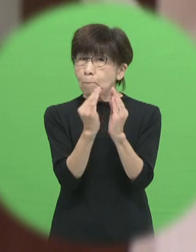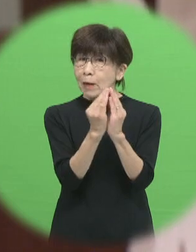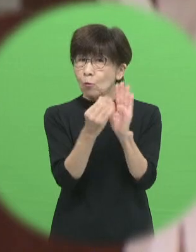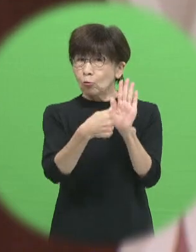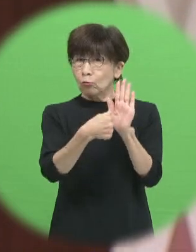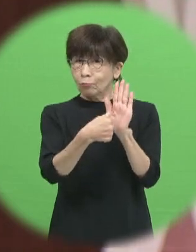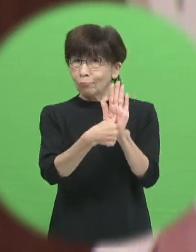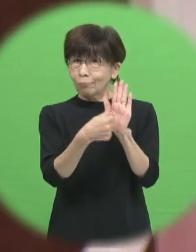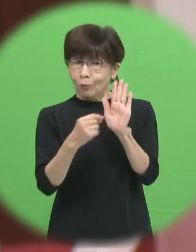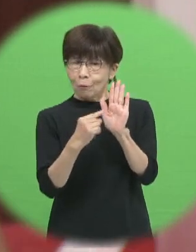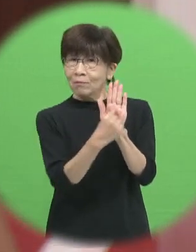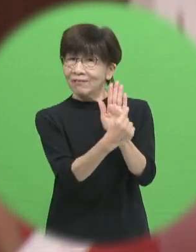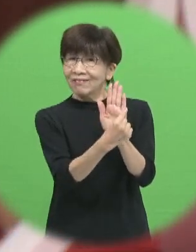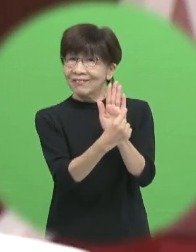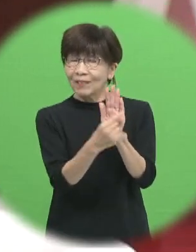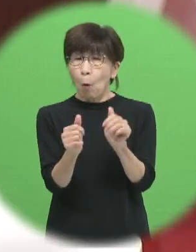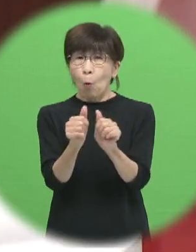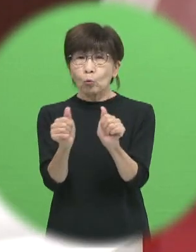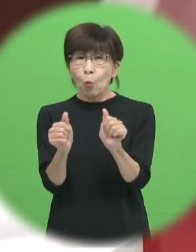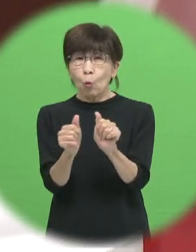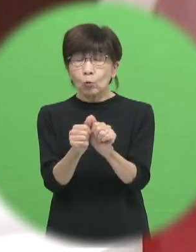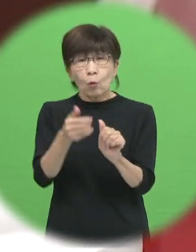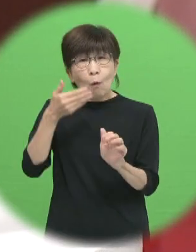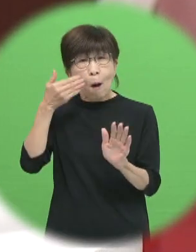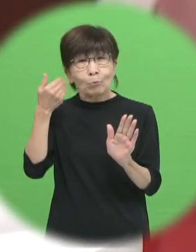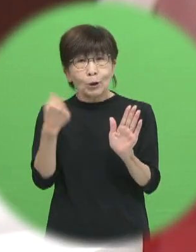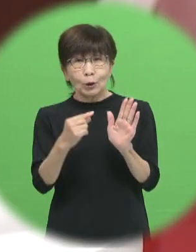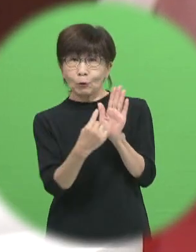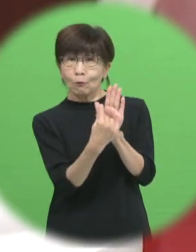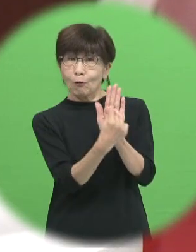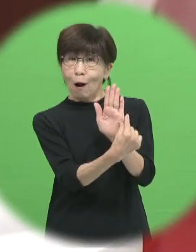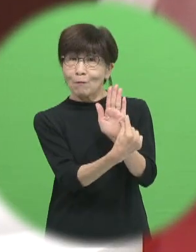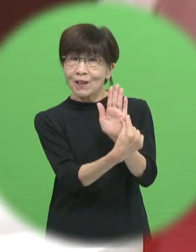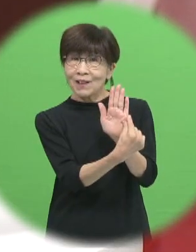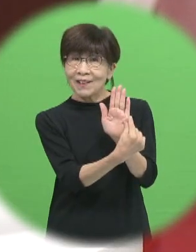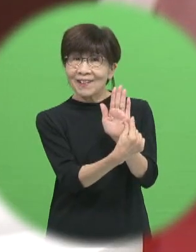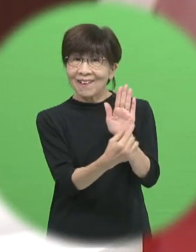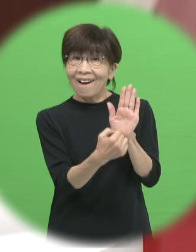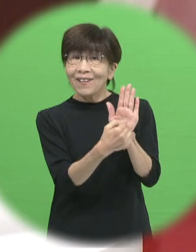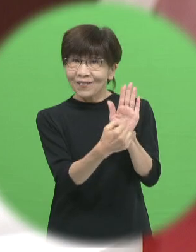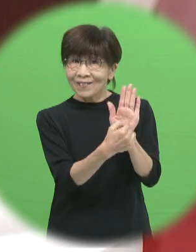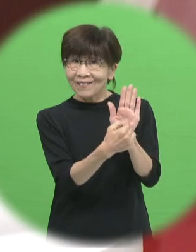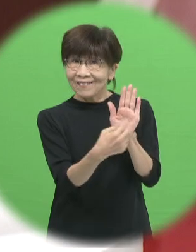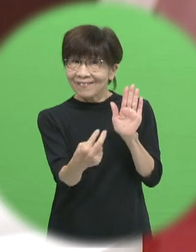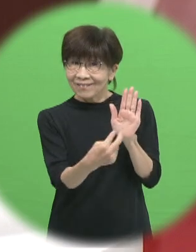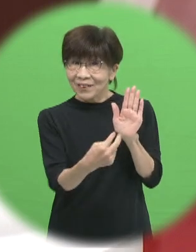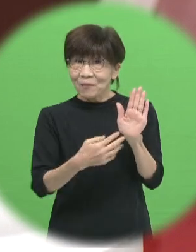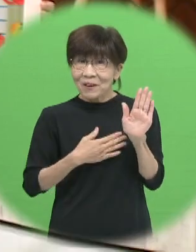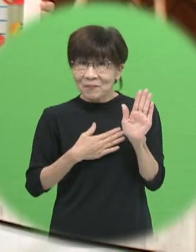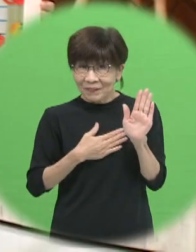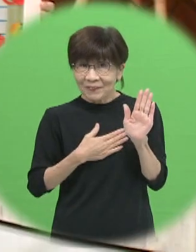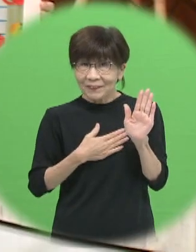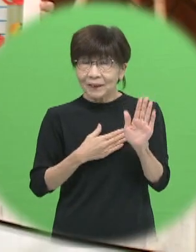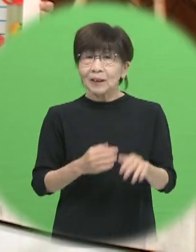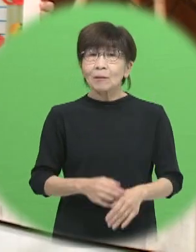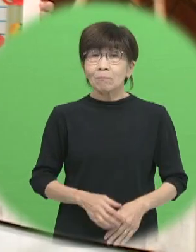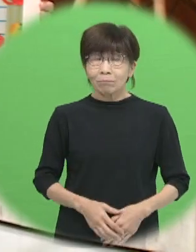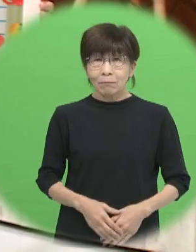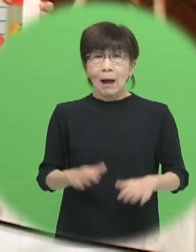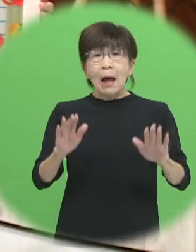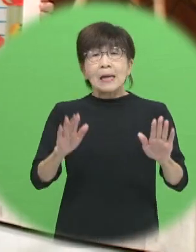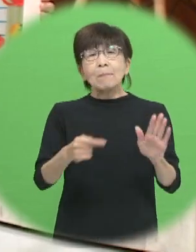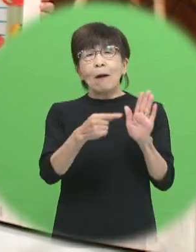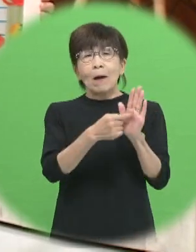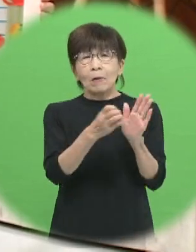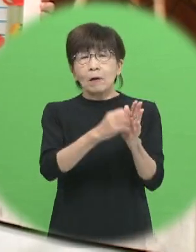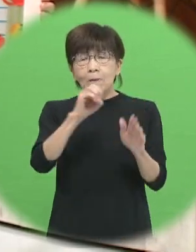の色、男の子は水色の紙に名前が書かれているのが分かりますよ ね、 そうですね。 ちなみに今現在はこ